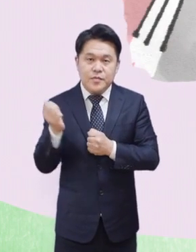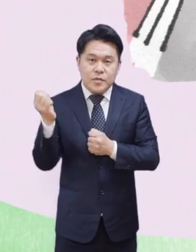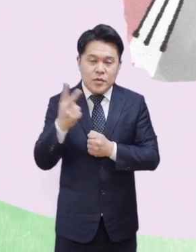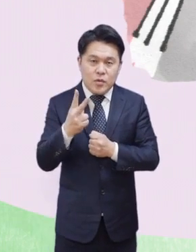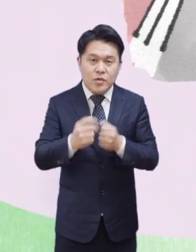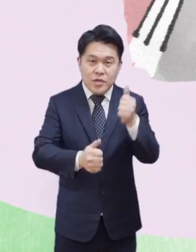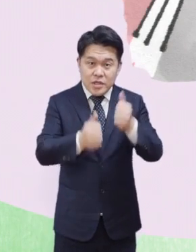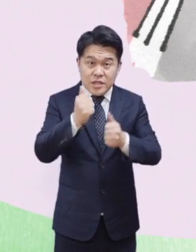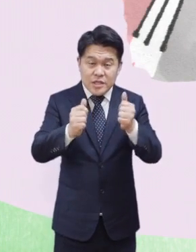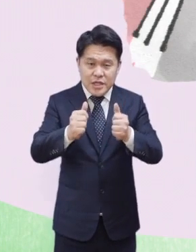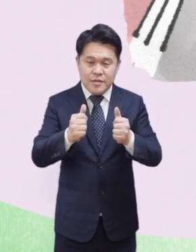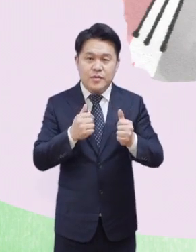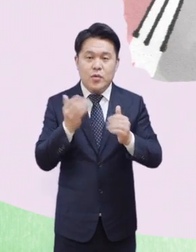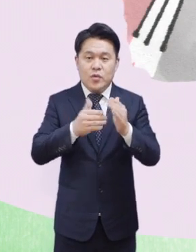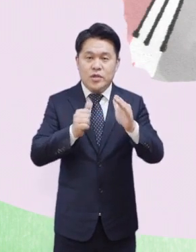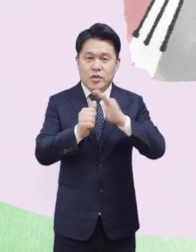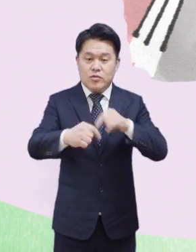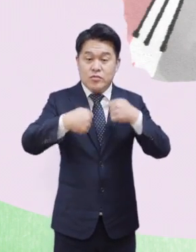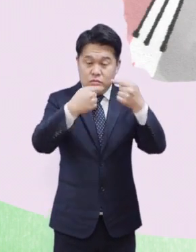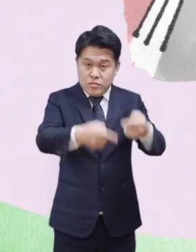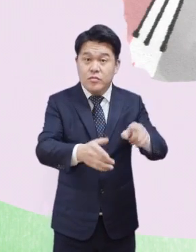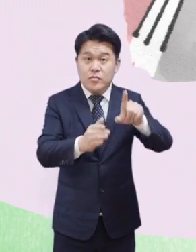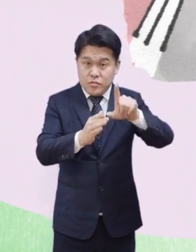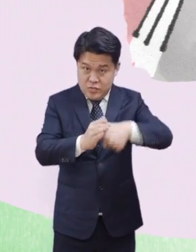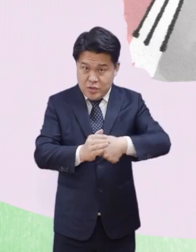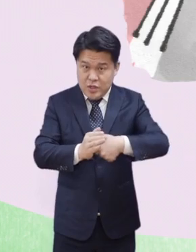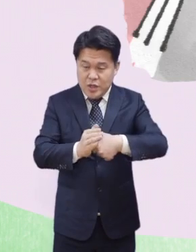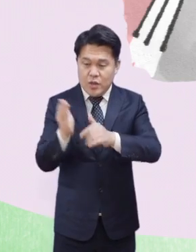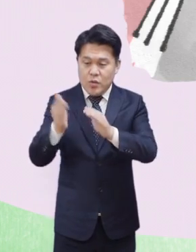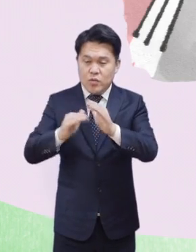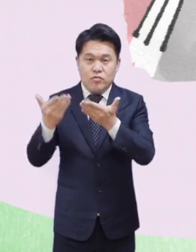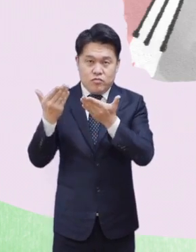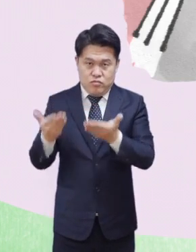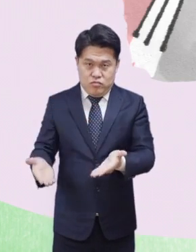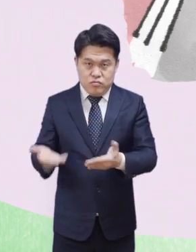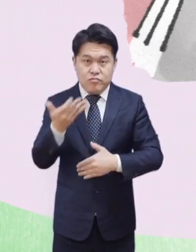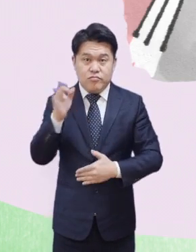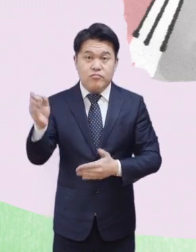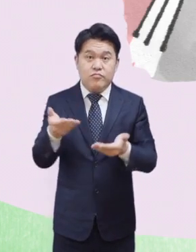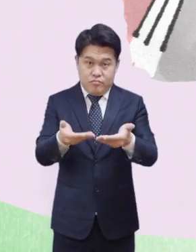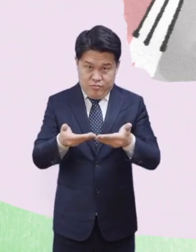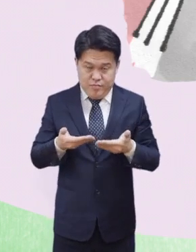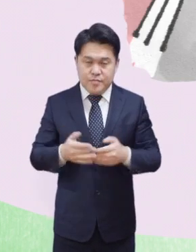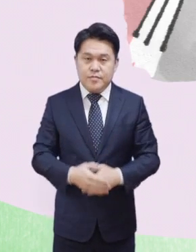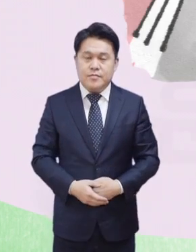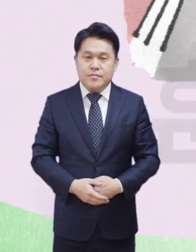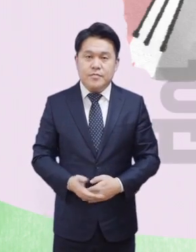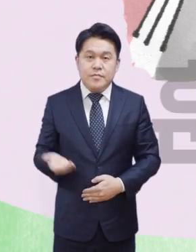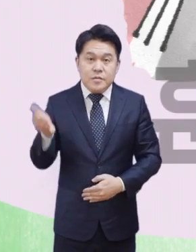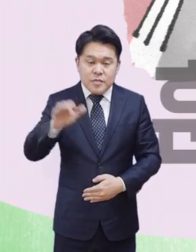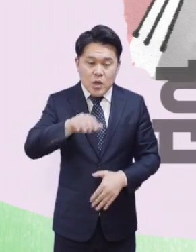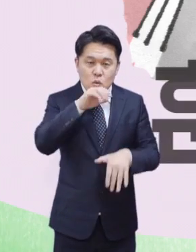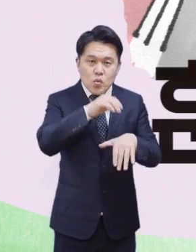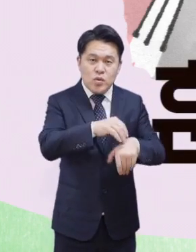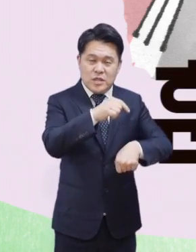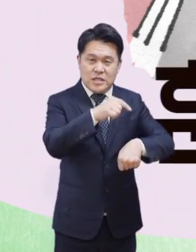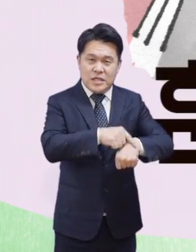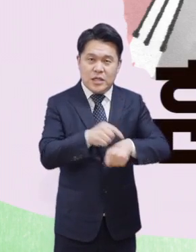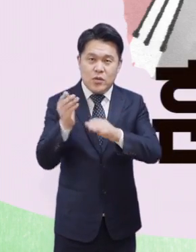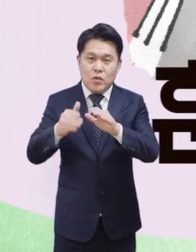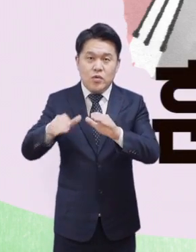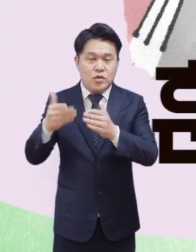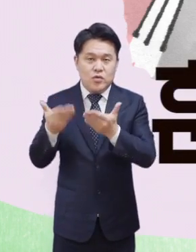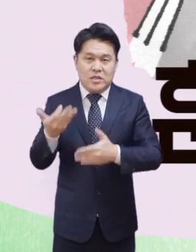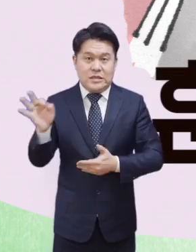국내 대회 및 국제 대회에 선수로 참가하는 경우도 공가로 처리할 수 있습니다. 하지만 훈련